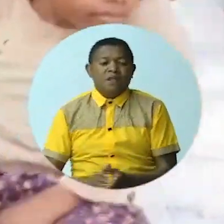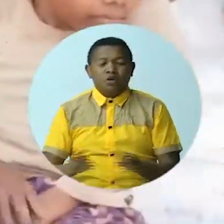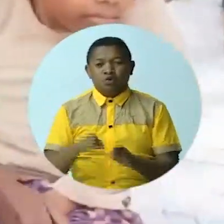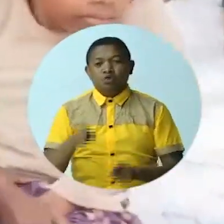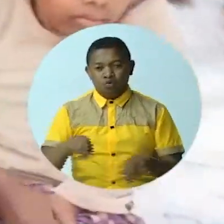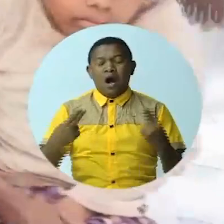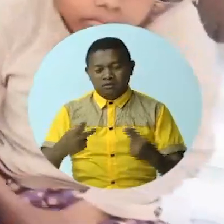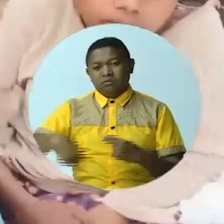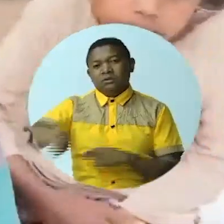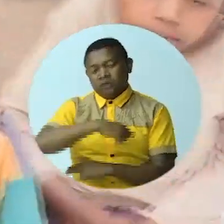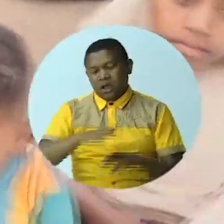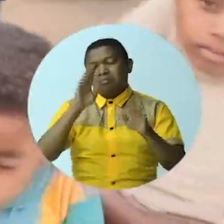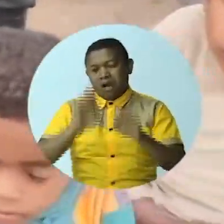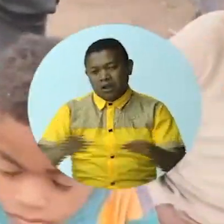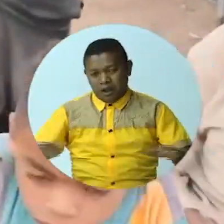apetratsika, zany hoe